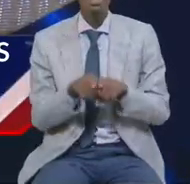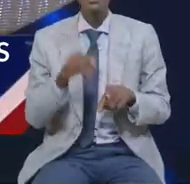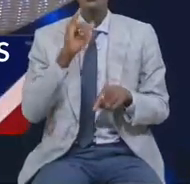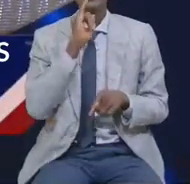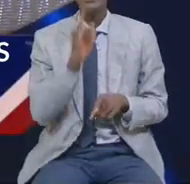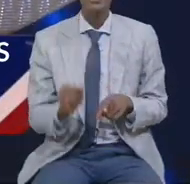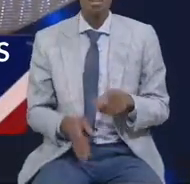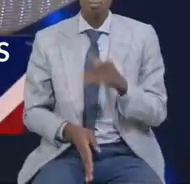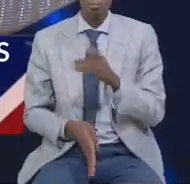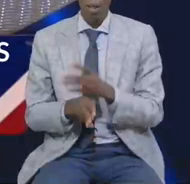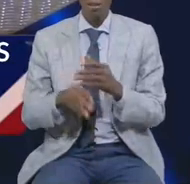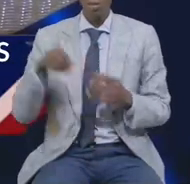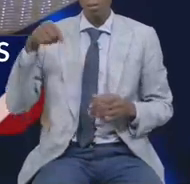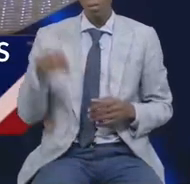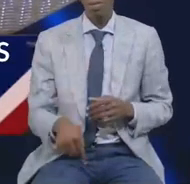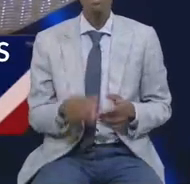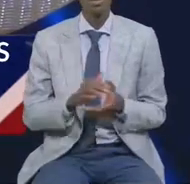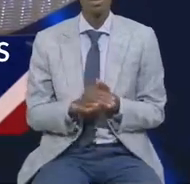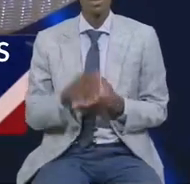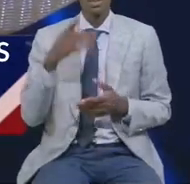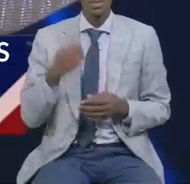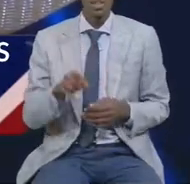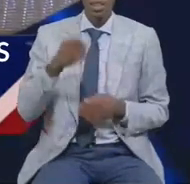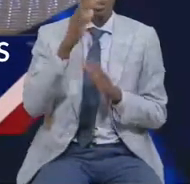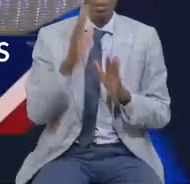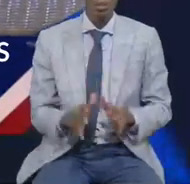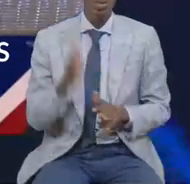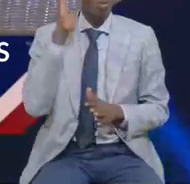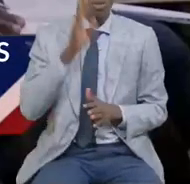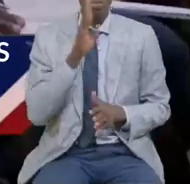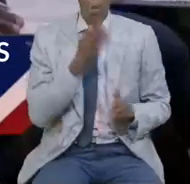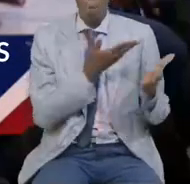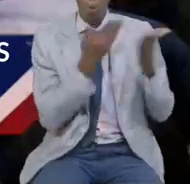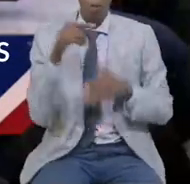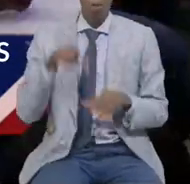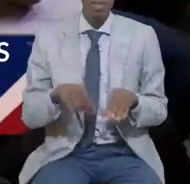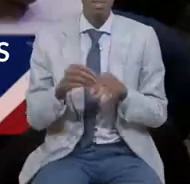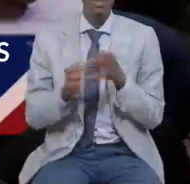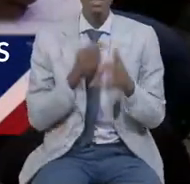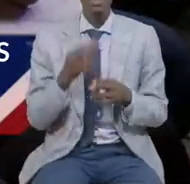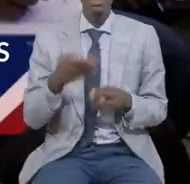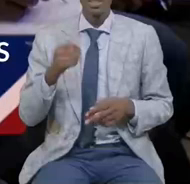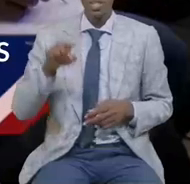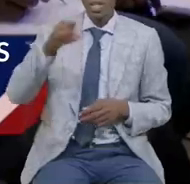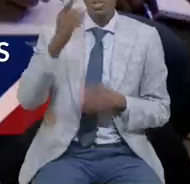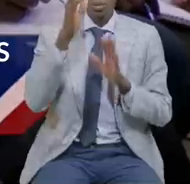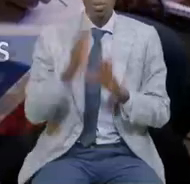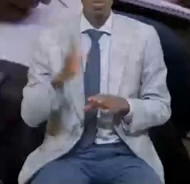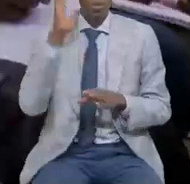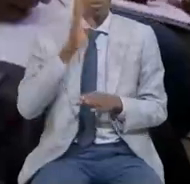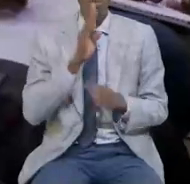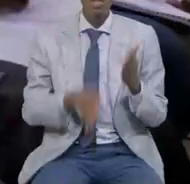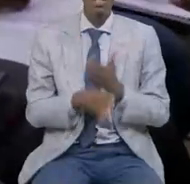l'accusateur de nos frères. L'accusateur sera précipité. Je dis l'accusateur sera précipité.